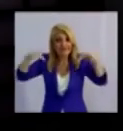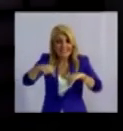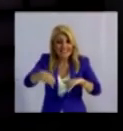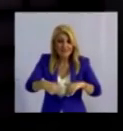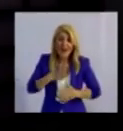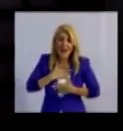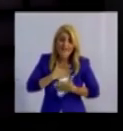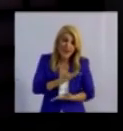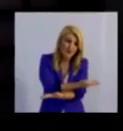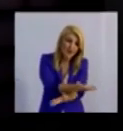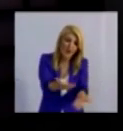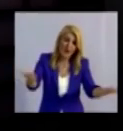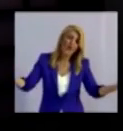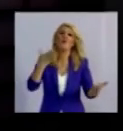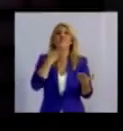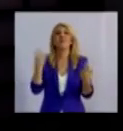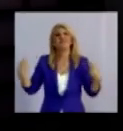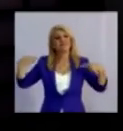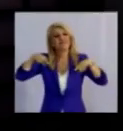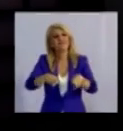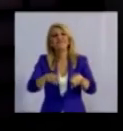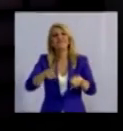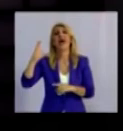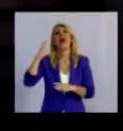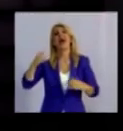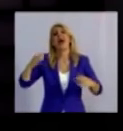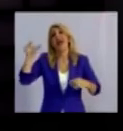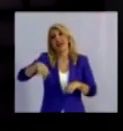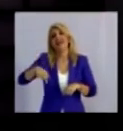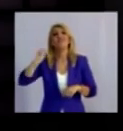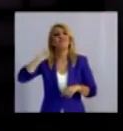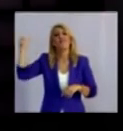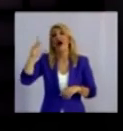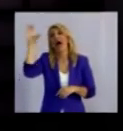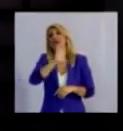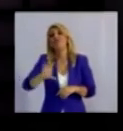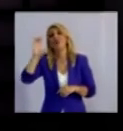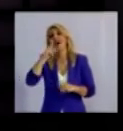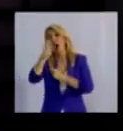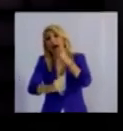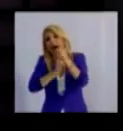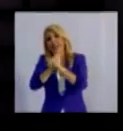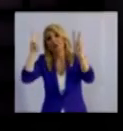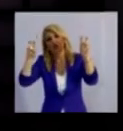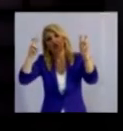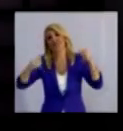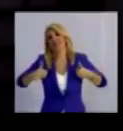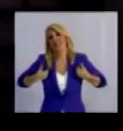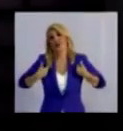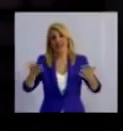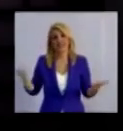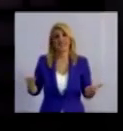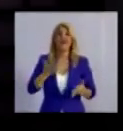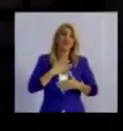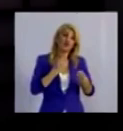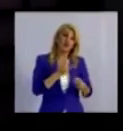που συμπίπτει και με το Ευρωπαϊκό Έτος Νεολαίας. Θα ήθελα να συγχαρώ θερμά το Ινδιβίμ και το ΙΚΙ για την υλοποίηση του προγράμματος στη